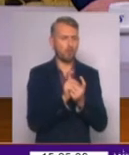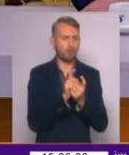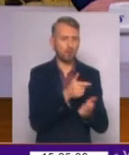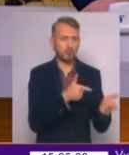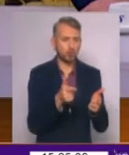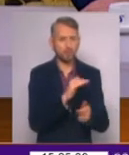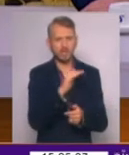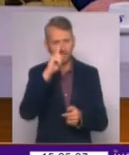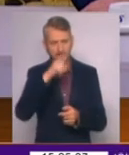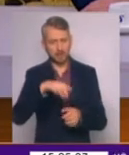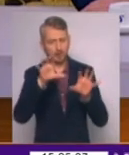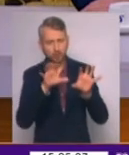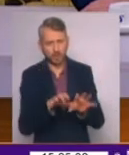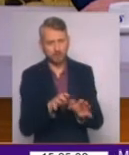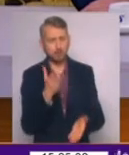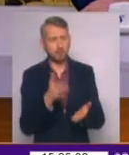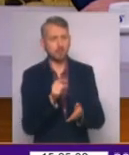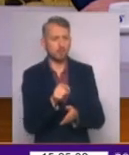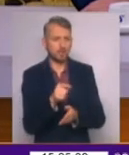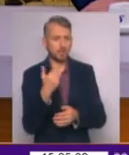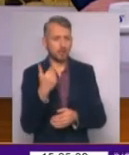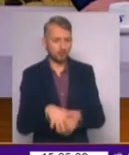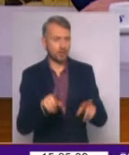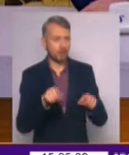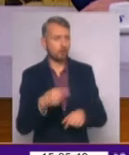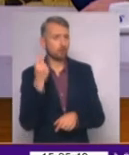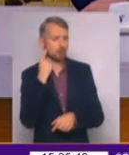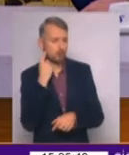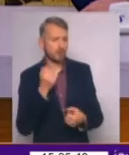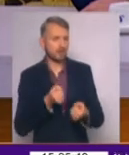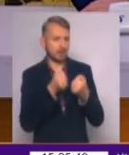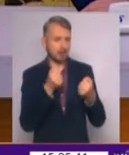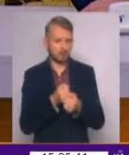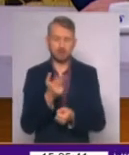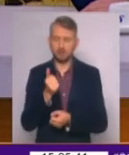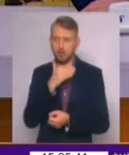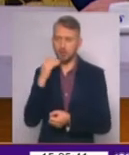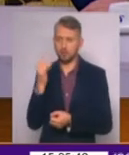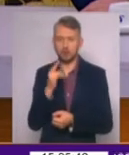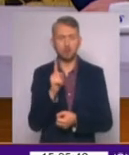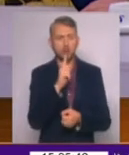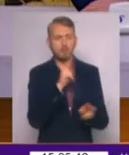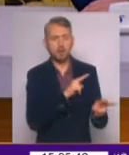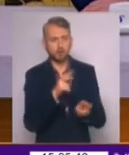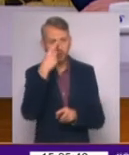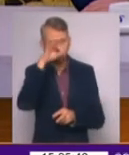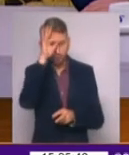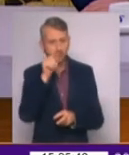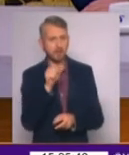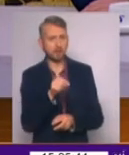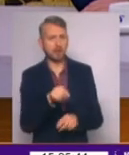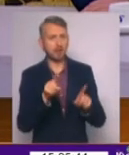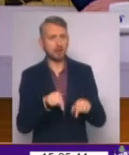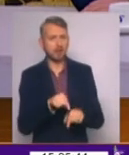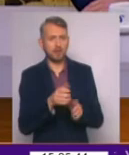законодавства. Ну, напевно, ви вже також чули, да, стикалися, чули що, да, що патрульна поліція, вона навіть